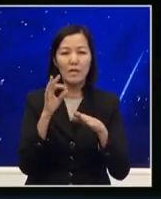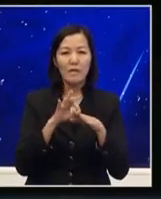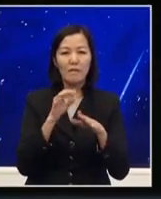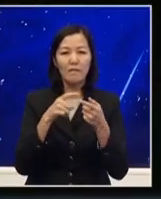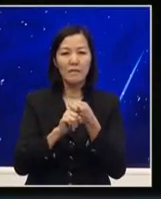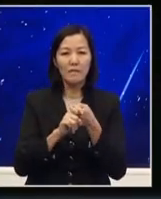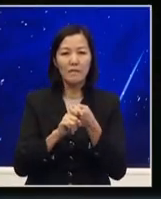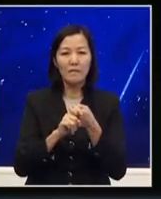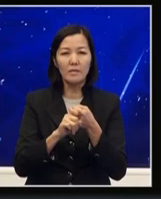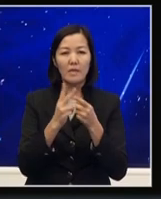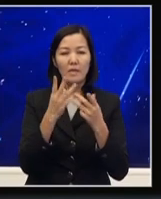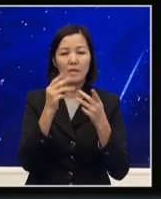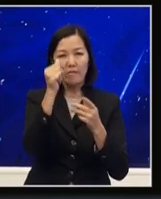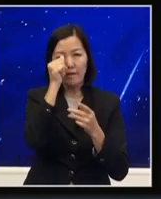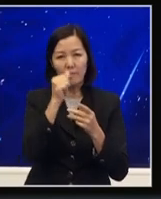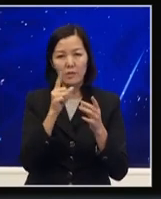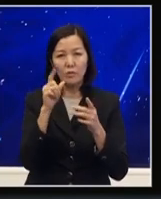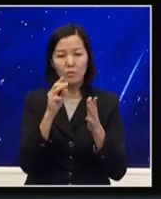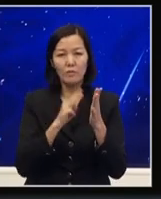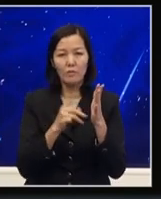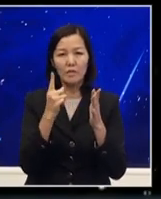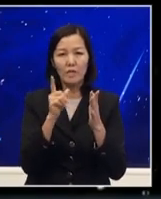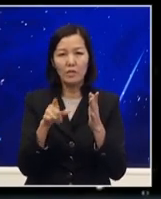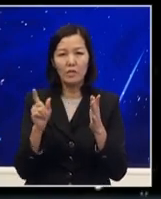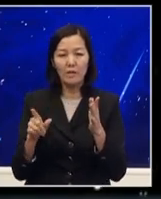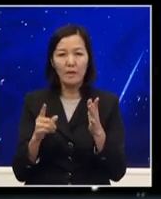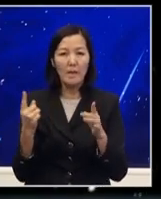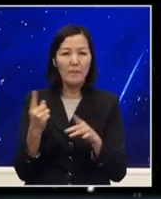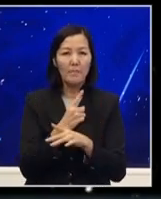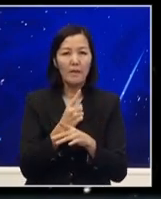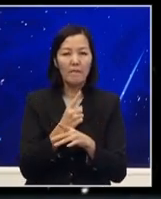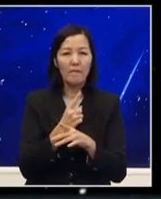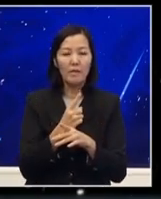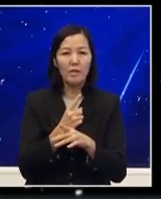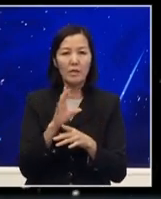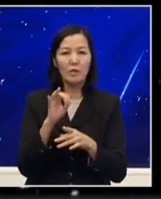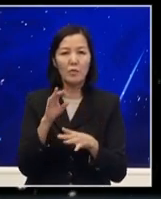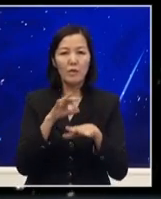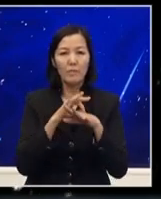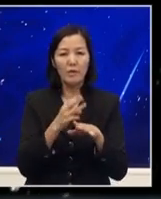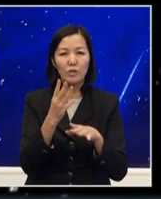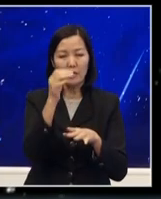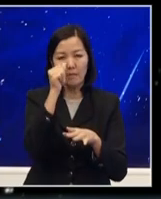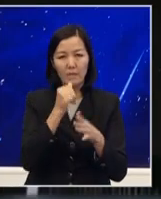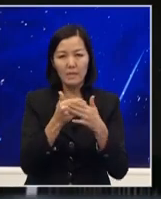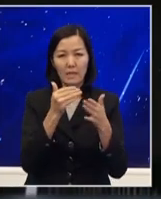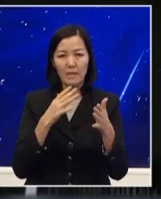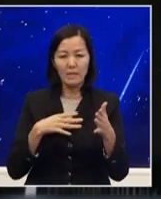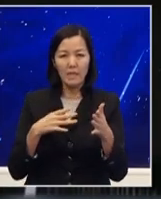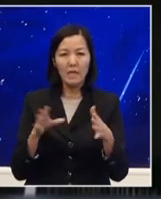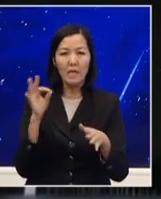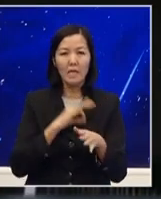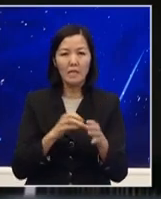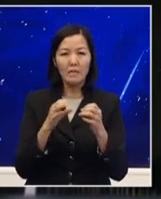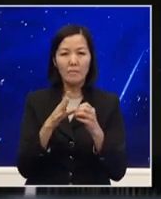инфицированных стал максимальным за 2 месяца – 191 человек. Первое подобное шоу в Сеуле провели 4 месяца назад. Тогда